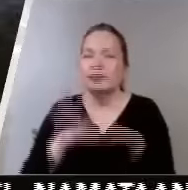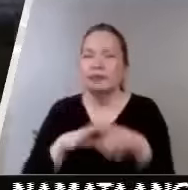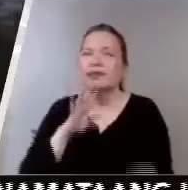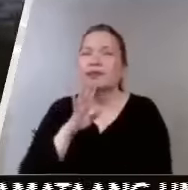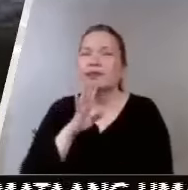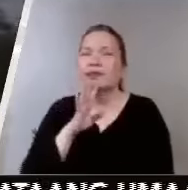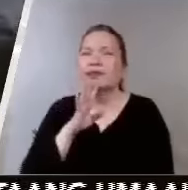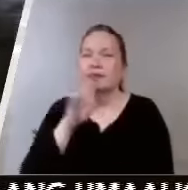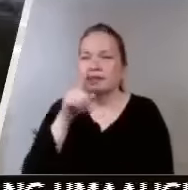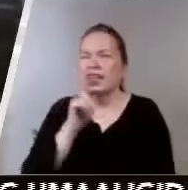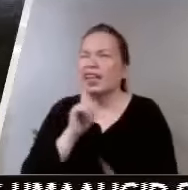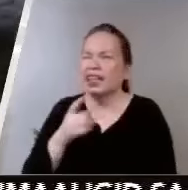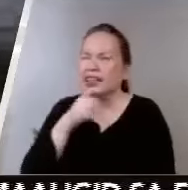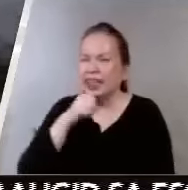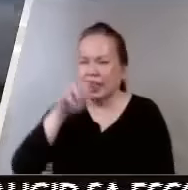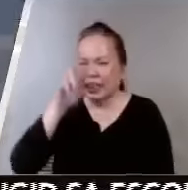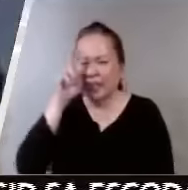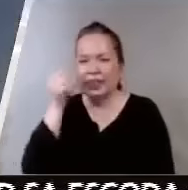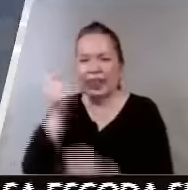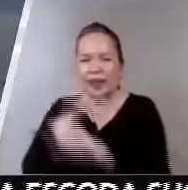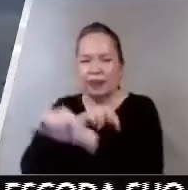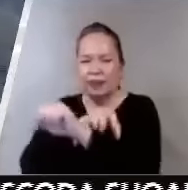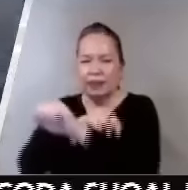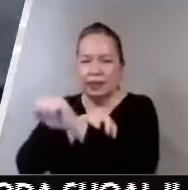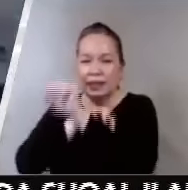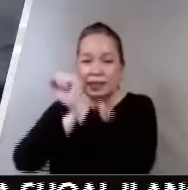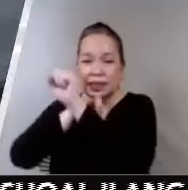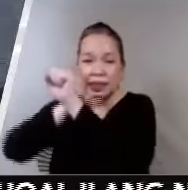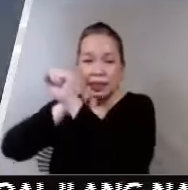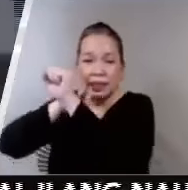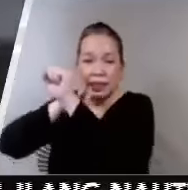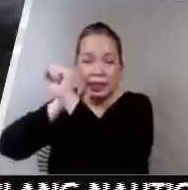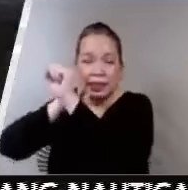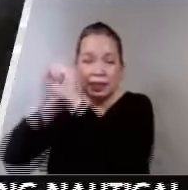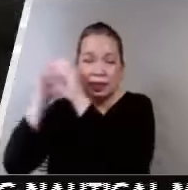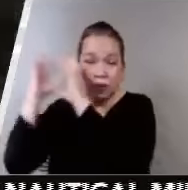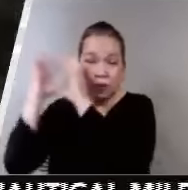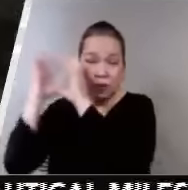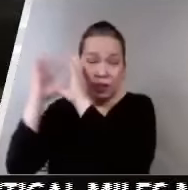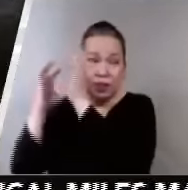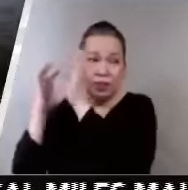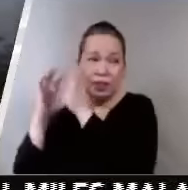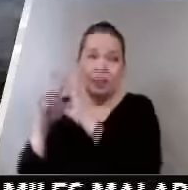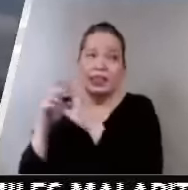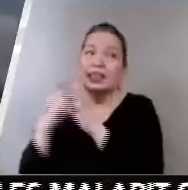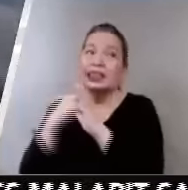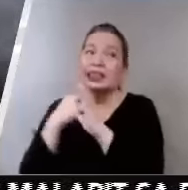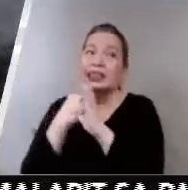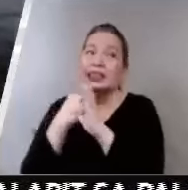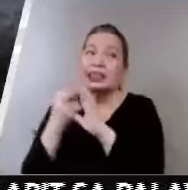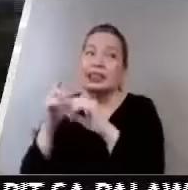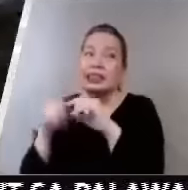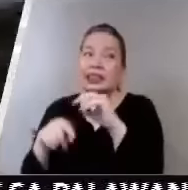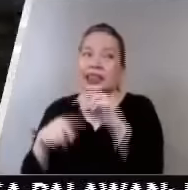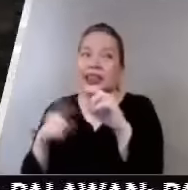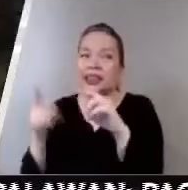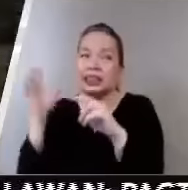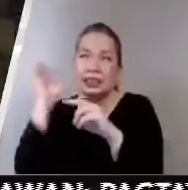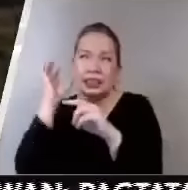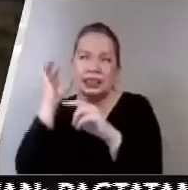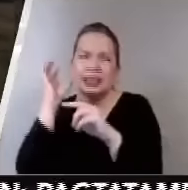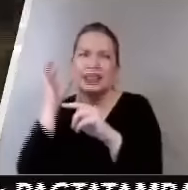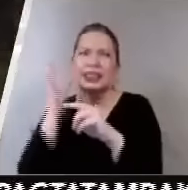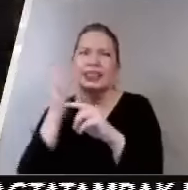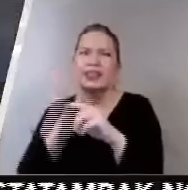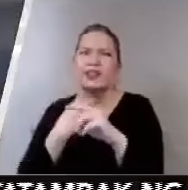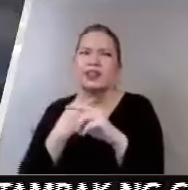Umakyat kasi ang kambing sa puno ng nyog at hindi na makababa. Narinig daw ng may-ari na humihingi ito ng tulong habang nasa itaas